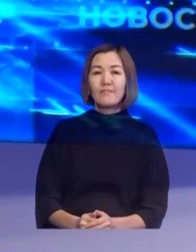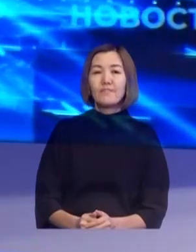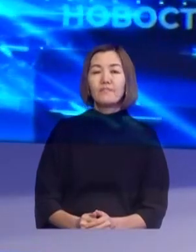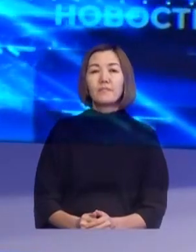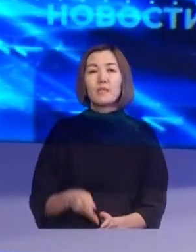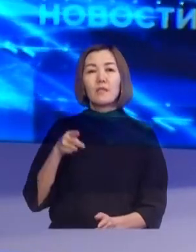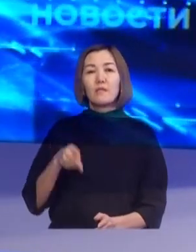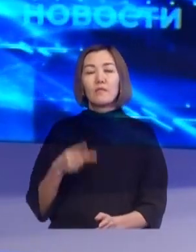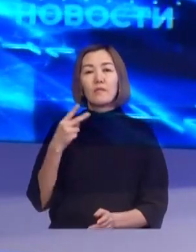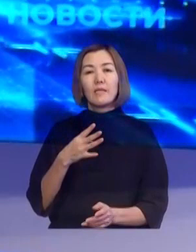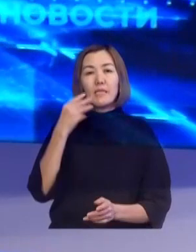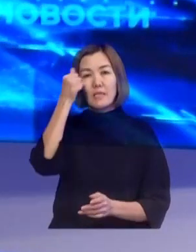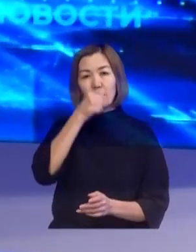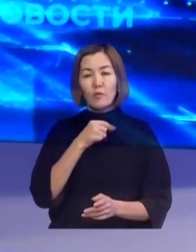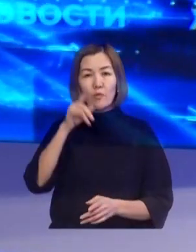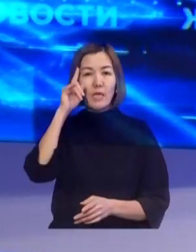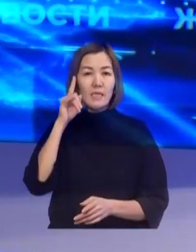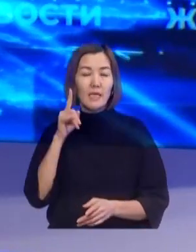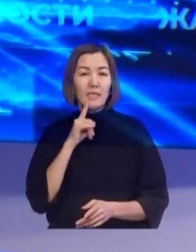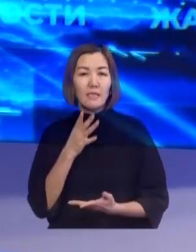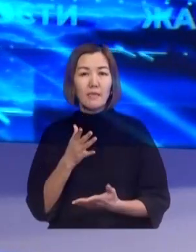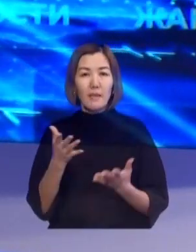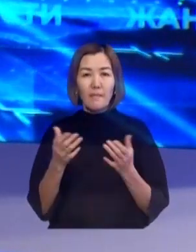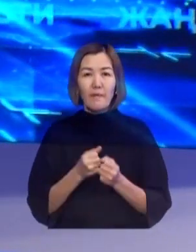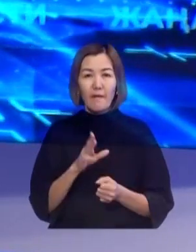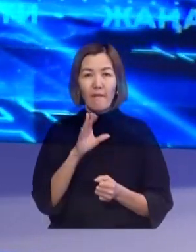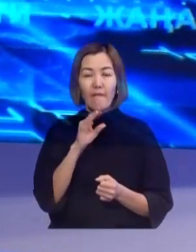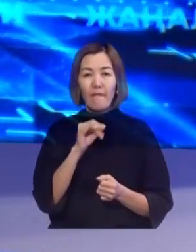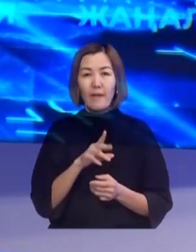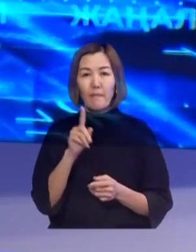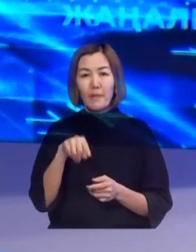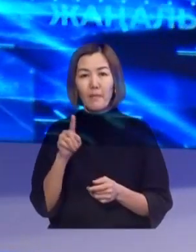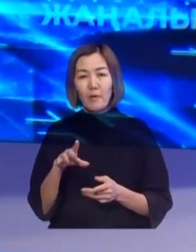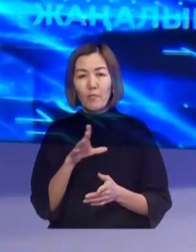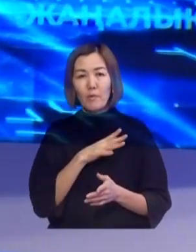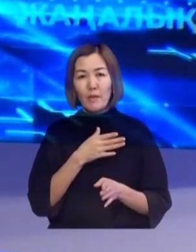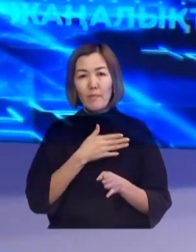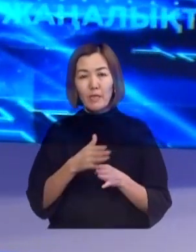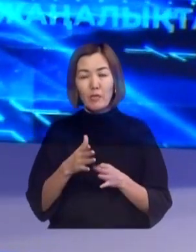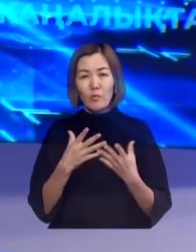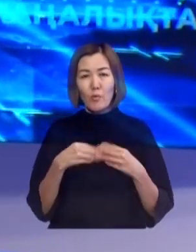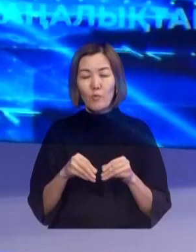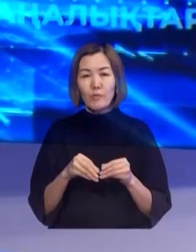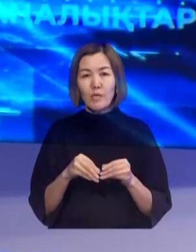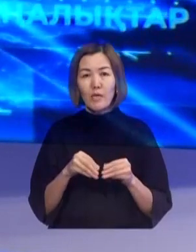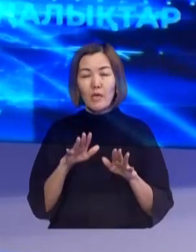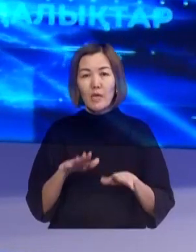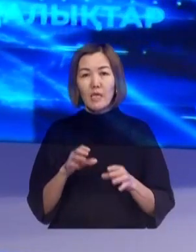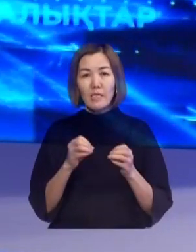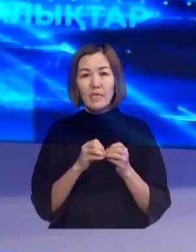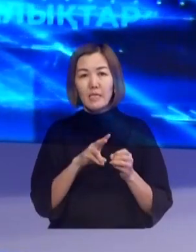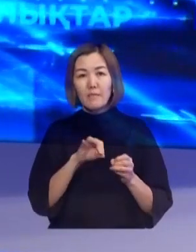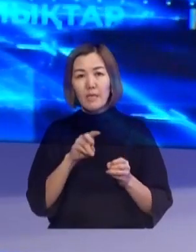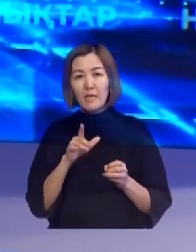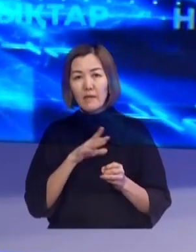В 2023 году казахстанцами на приобретение VIP-номеров было потрачено в общей сложности свыше 10 миллиардов